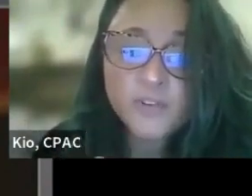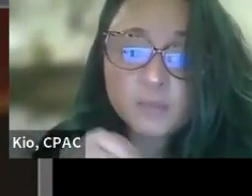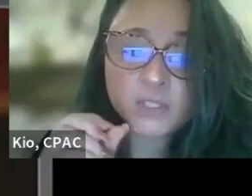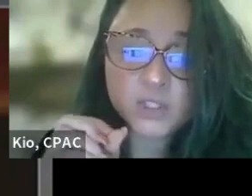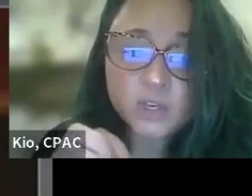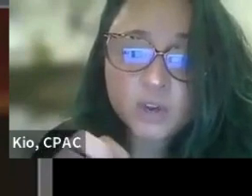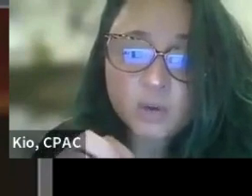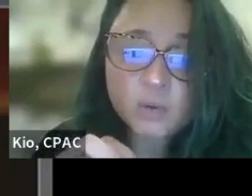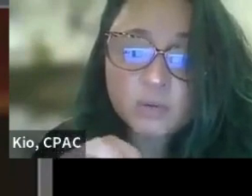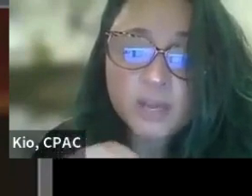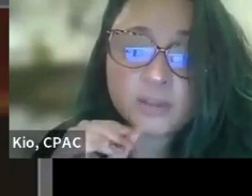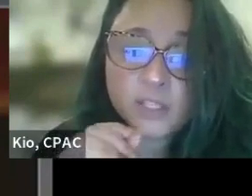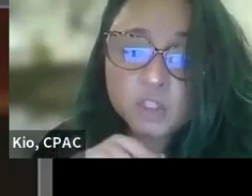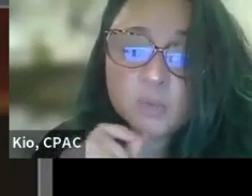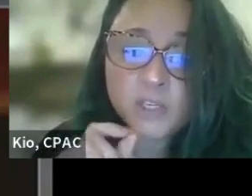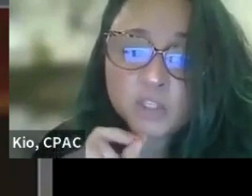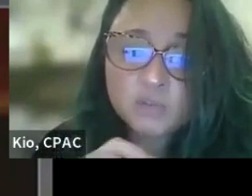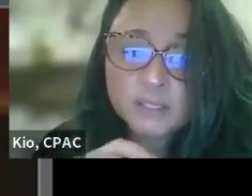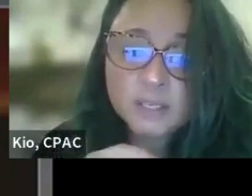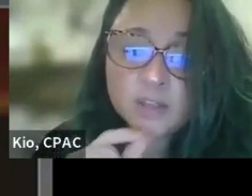种语言服务。